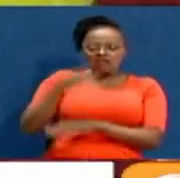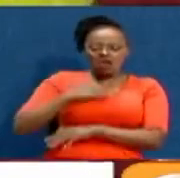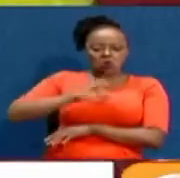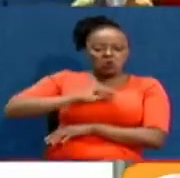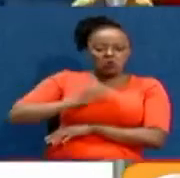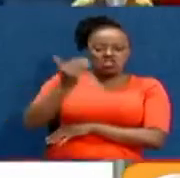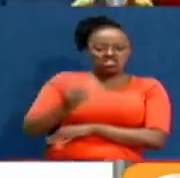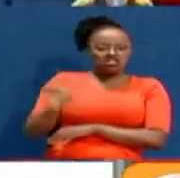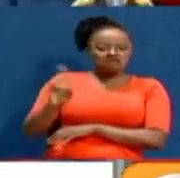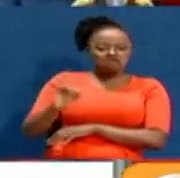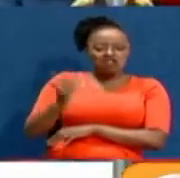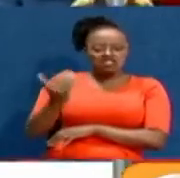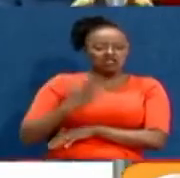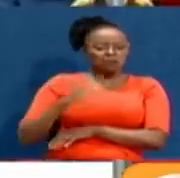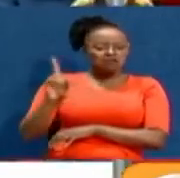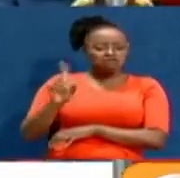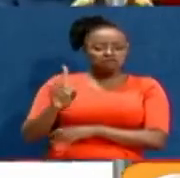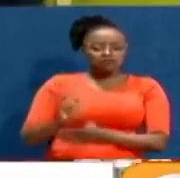yangu.